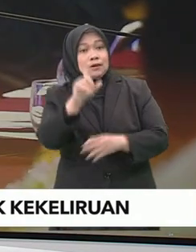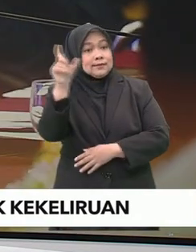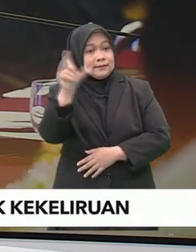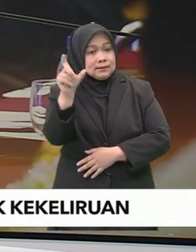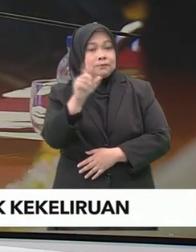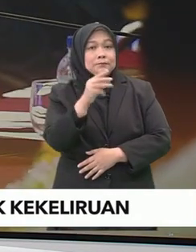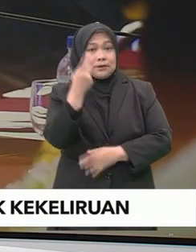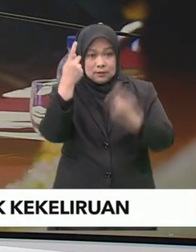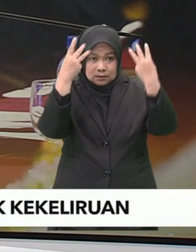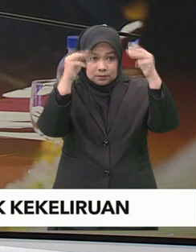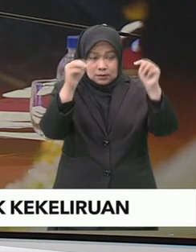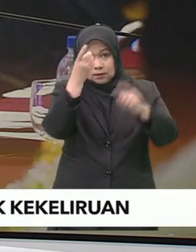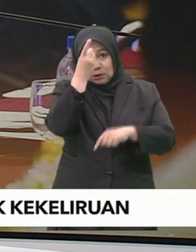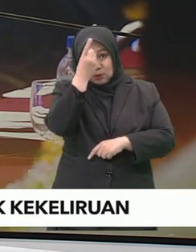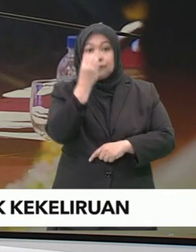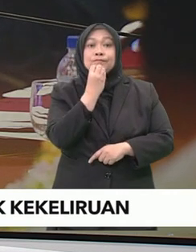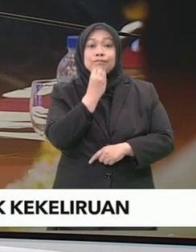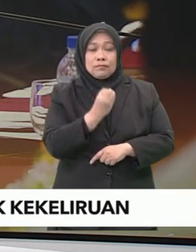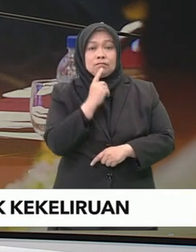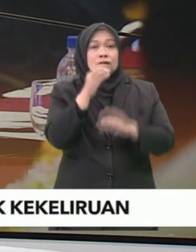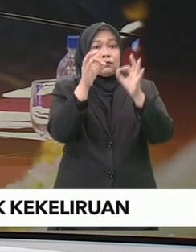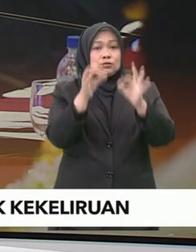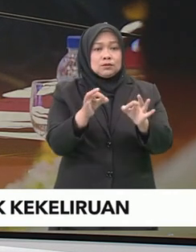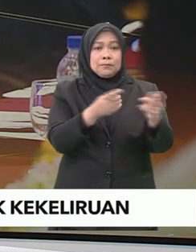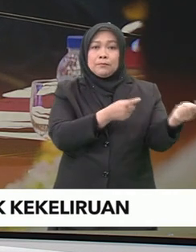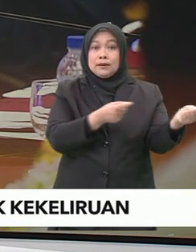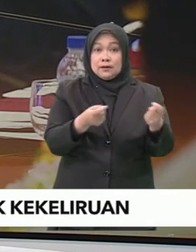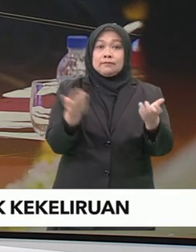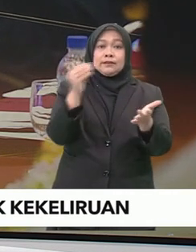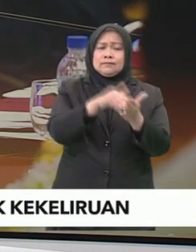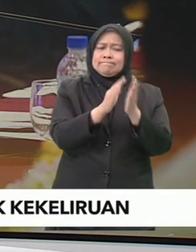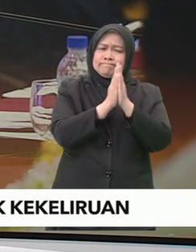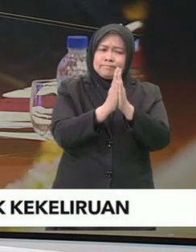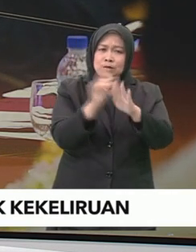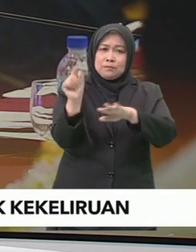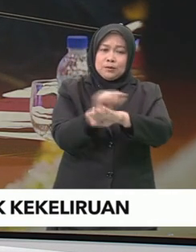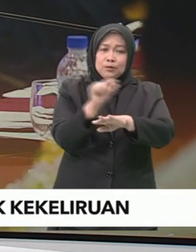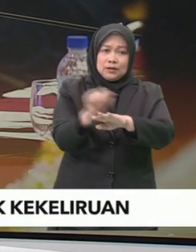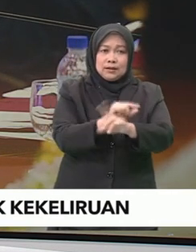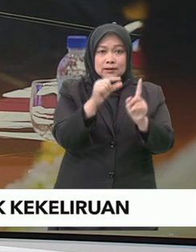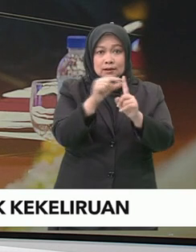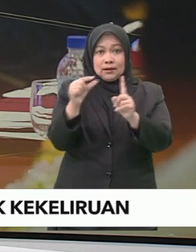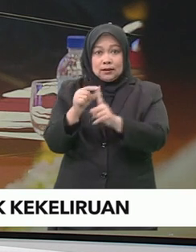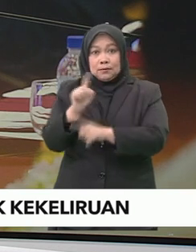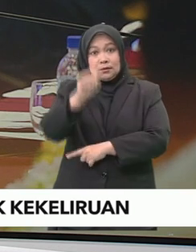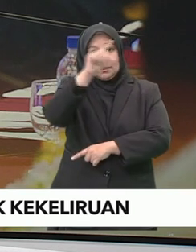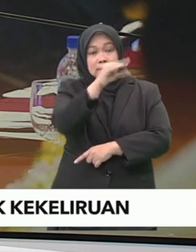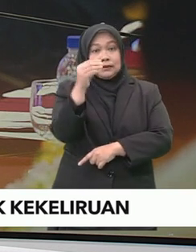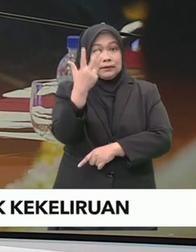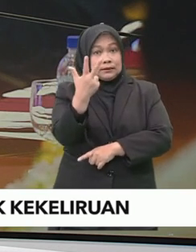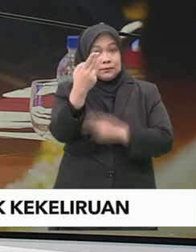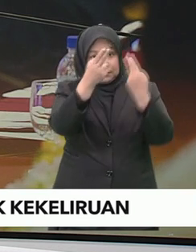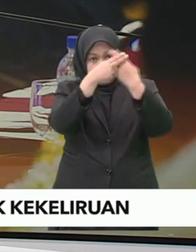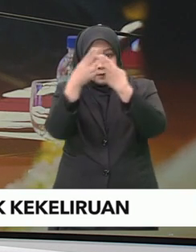dan menteri Datu Sri anonim berkata keputusan menarik balik semula rayuan terhadap penggunaan kalimat Allah dan tiga perkataan Arab lain